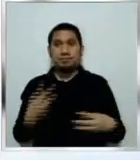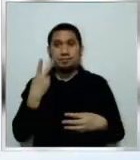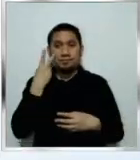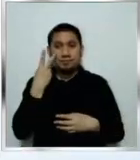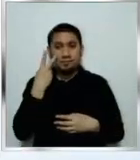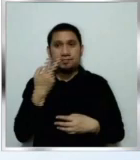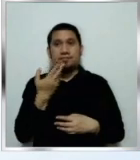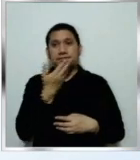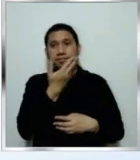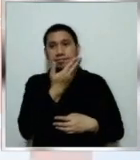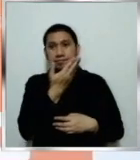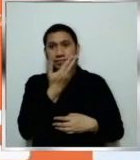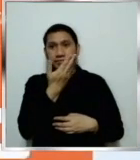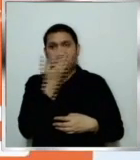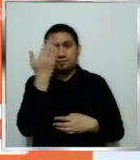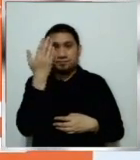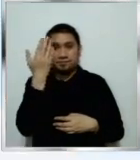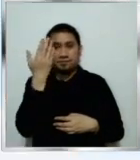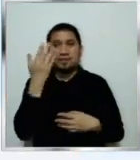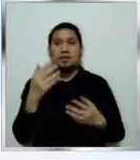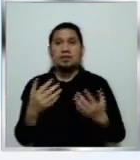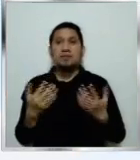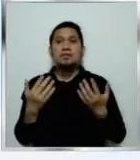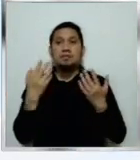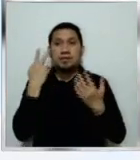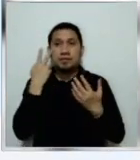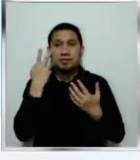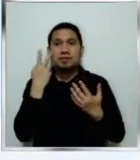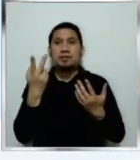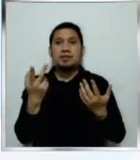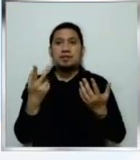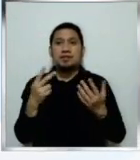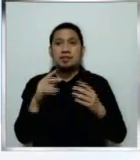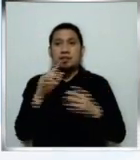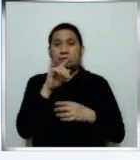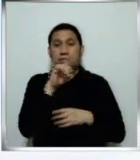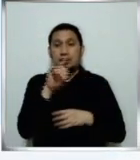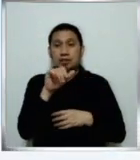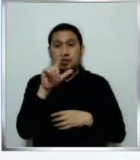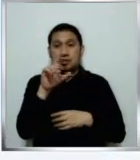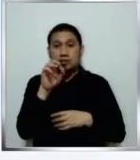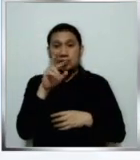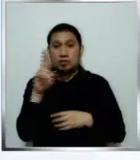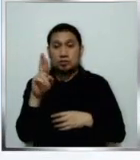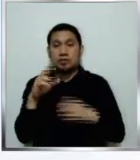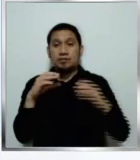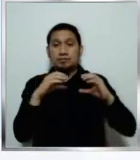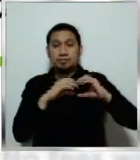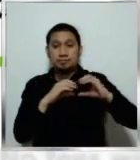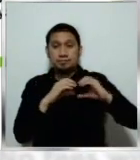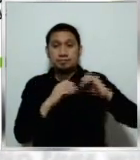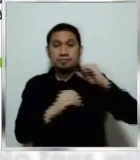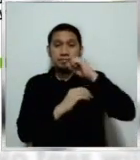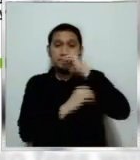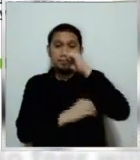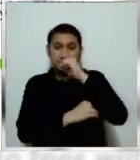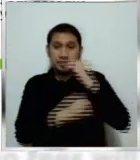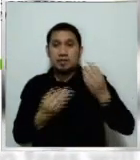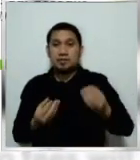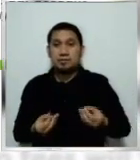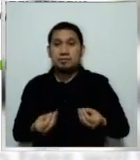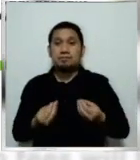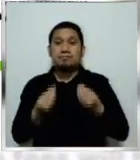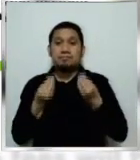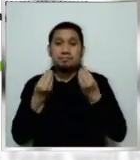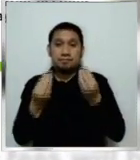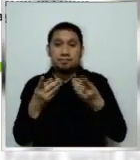gmanetwork.com/kapusofoundation/donate. Maaari ring bumili sa Shopee at Zalora ng GMA Kapuso Foundation vouchers para makapag-donate. At